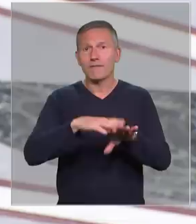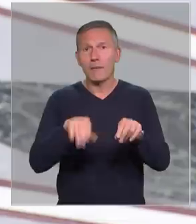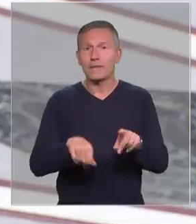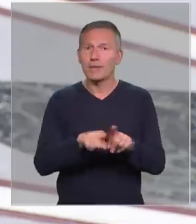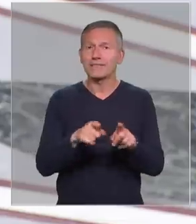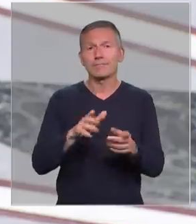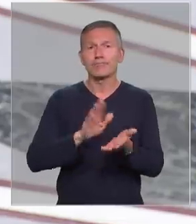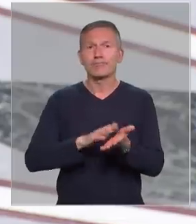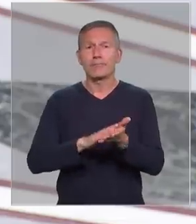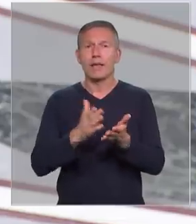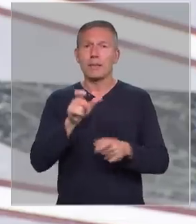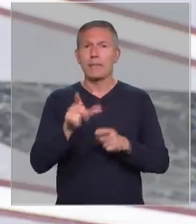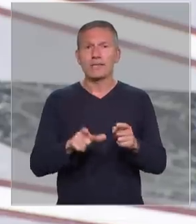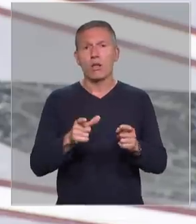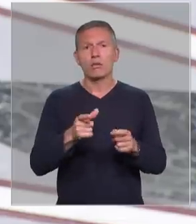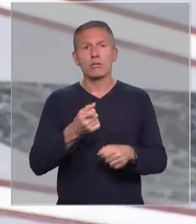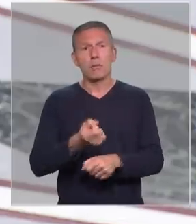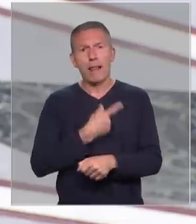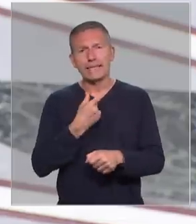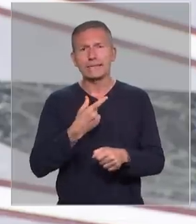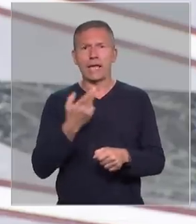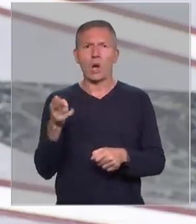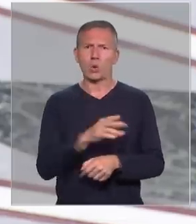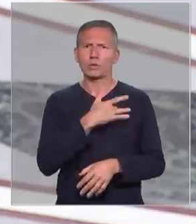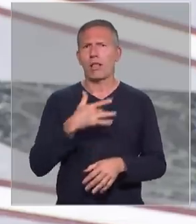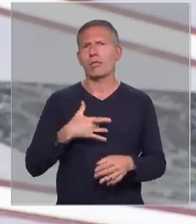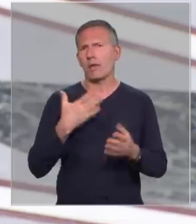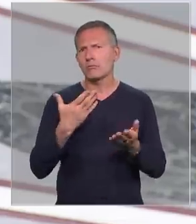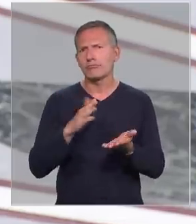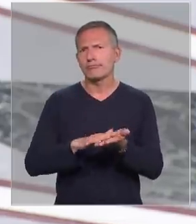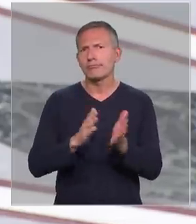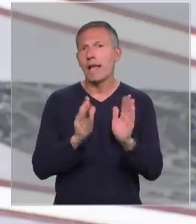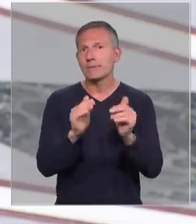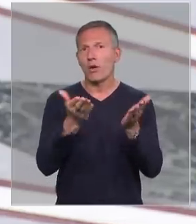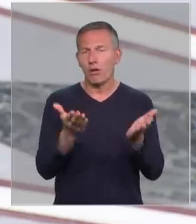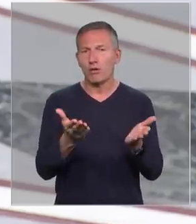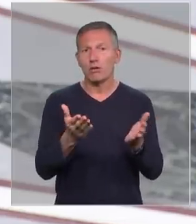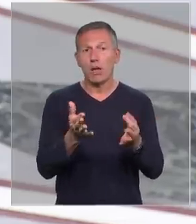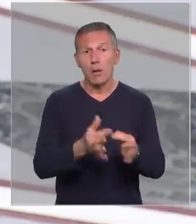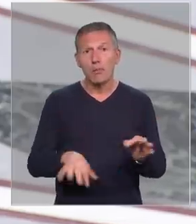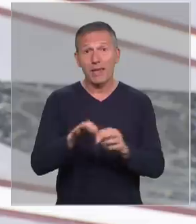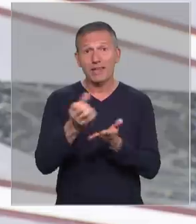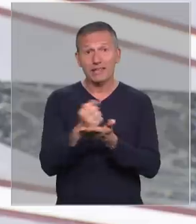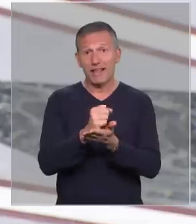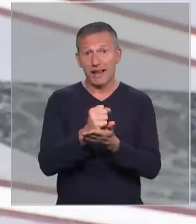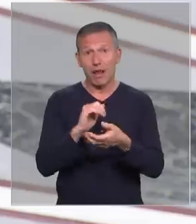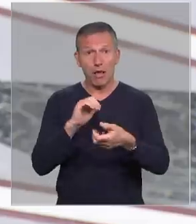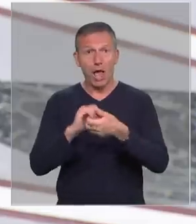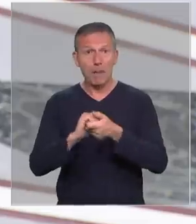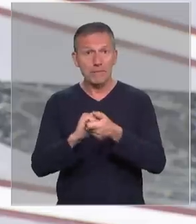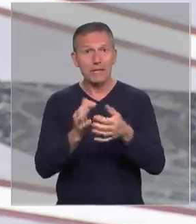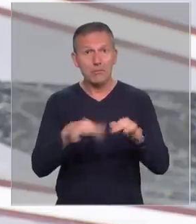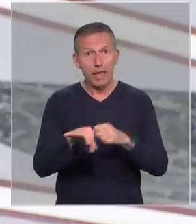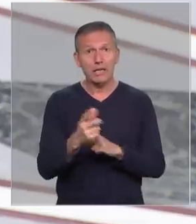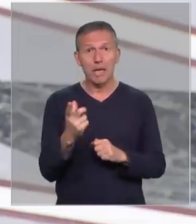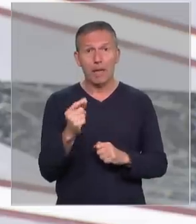prompt rétablissement à tous les blessés. Nous sommes extrêmement préoccupés, je le redis, parce que le Sénégal est un pays ami et un